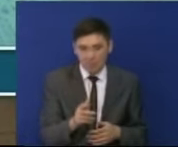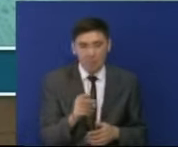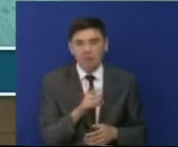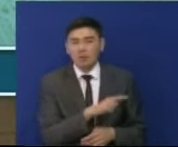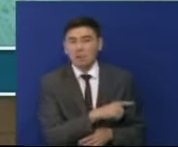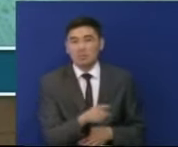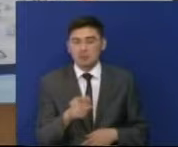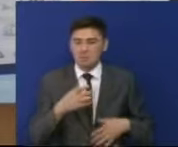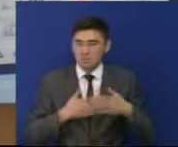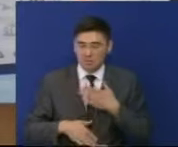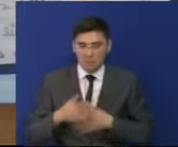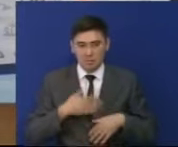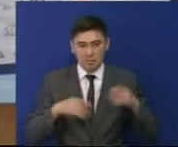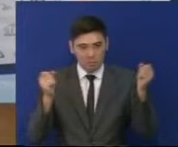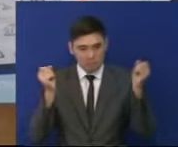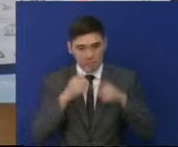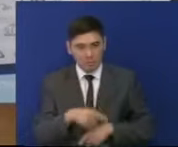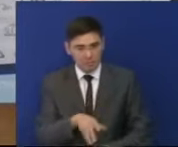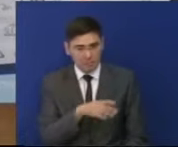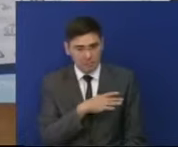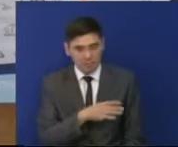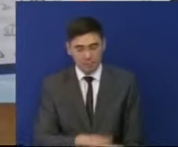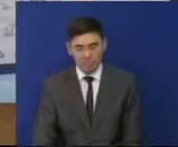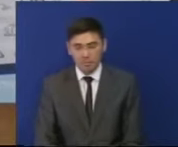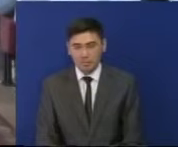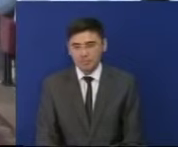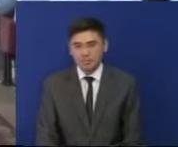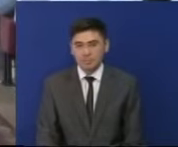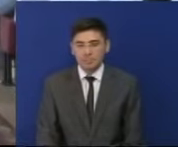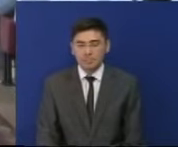бизнесменов, большая помощь в их начинаниях. Бахытгуль Казес, Ернур Калелов, телеканал «Семей».